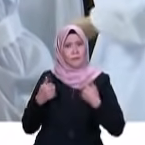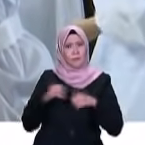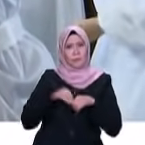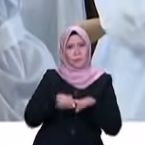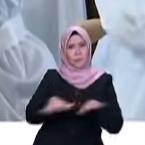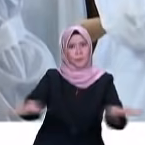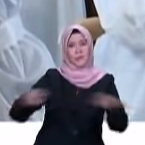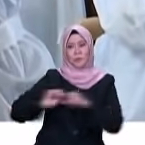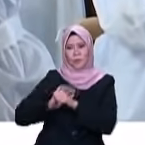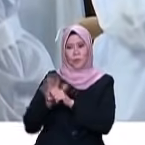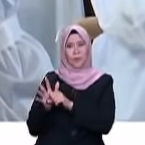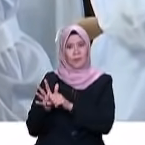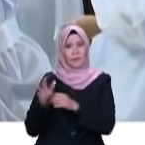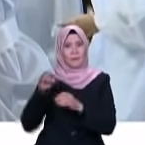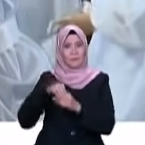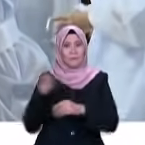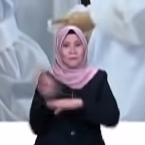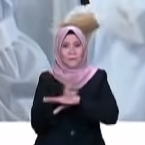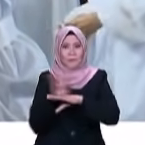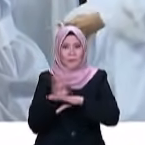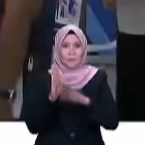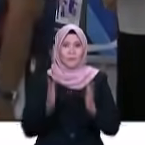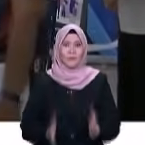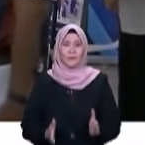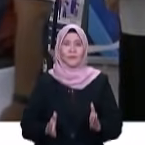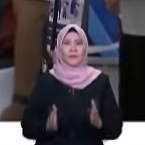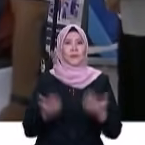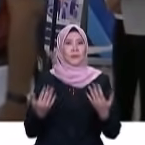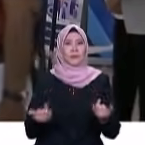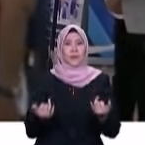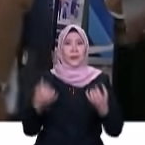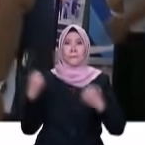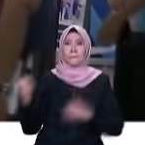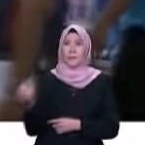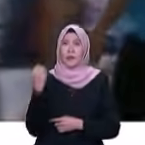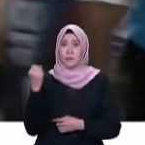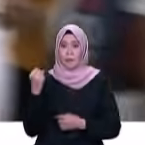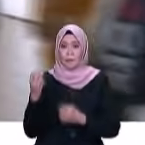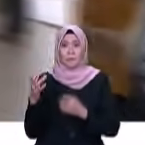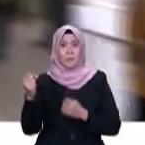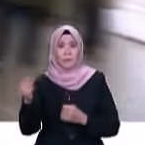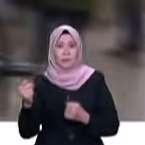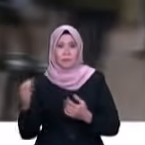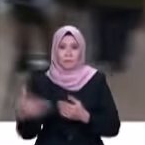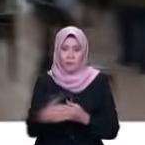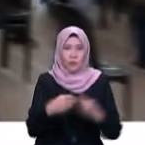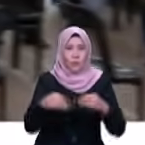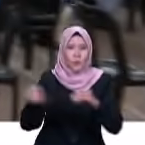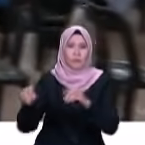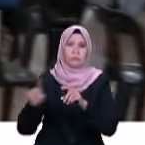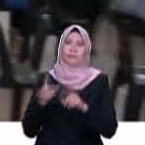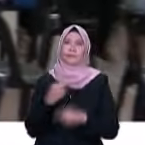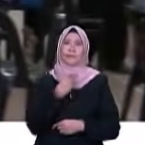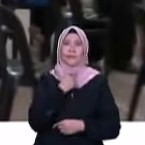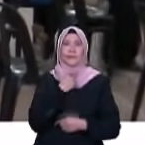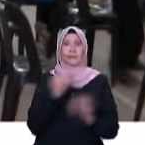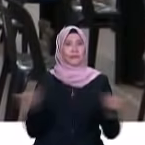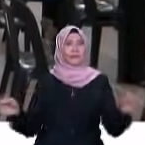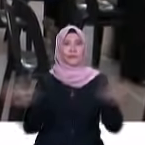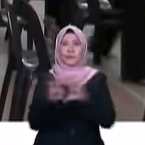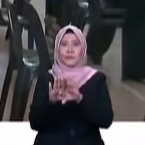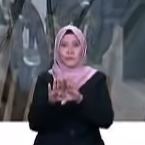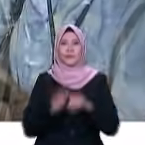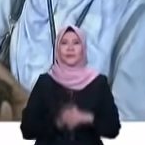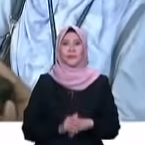kes COVID-19 dalam kalangan peniaga sehingga menyebabkan pasar basah dan pasar raya terpaksa ditutup. Situasi itu,